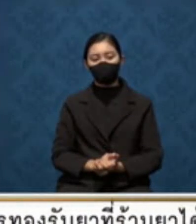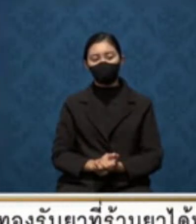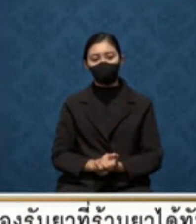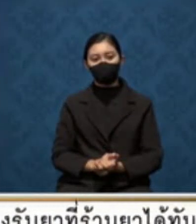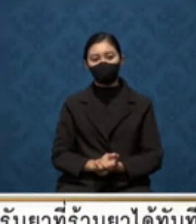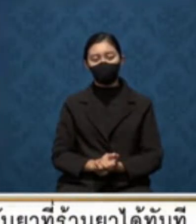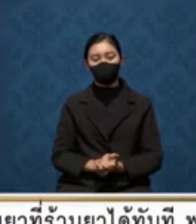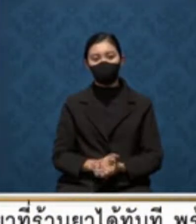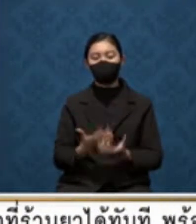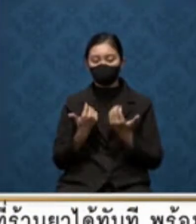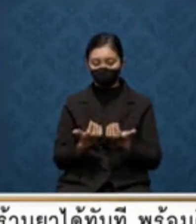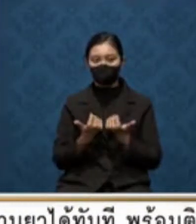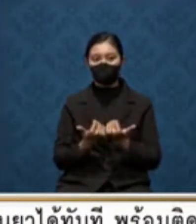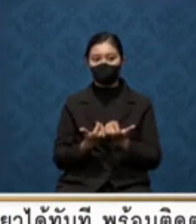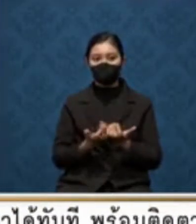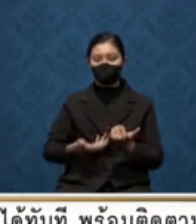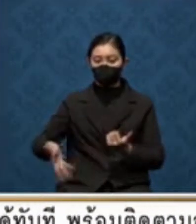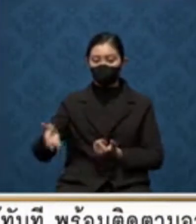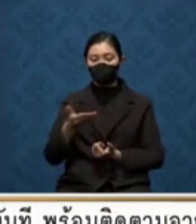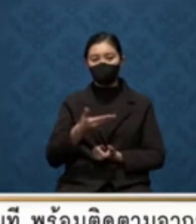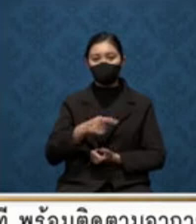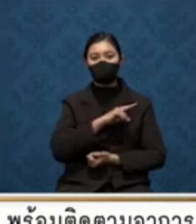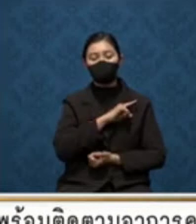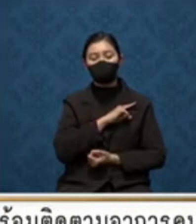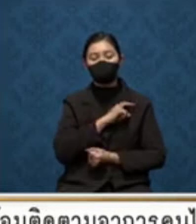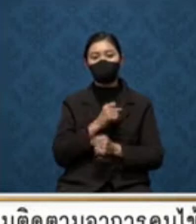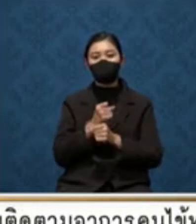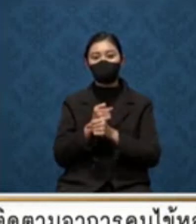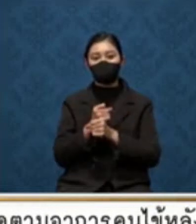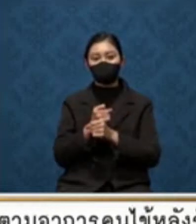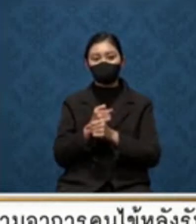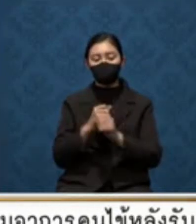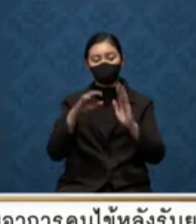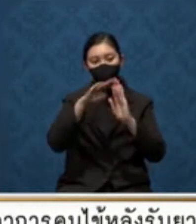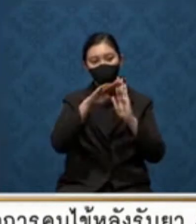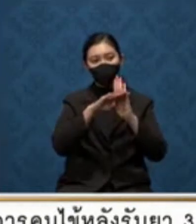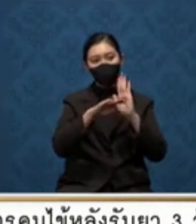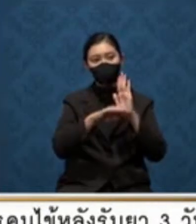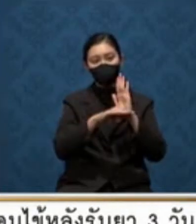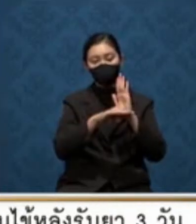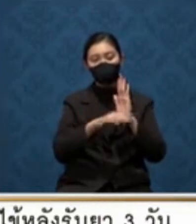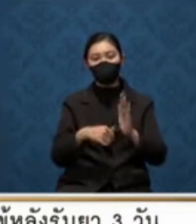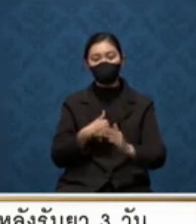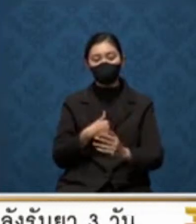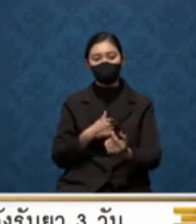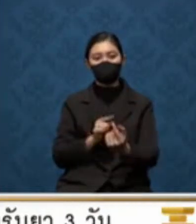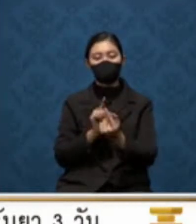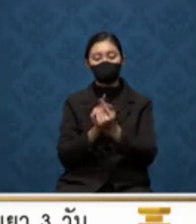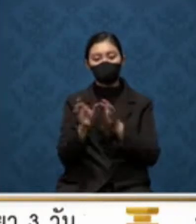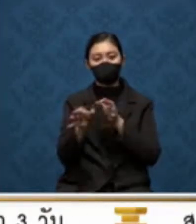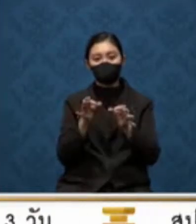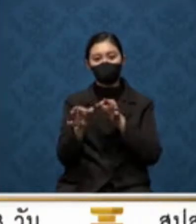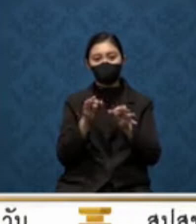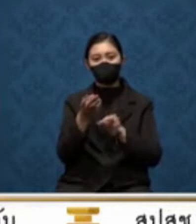สิ่ทเรากำลงธmieกอยู่ ผมต้เรีนต่ธรรมธานในขั้นตอนกระบวนการ ซึผมได้พบมาในชกรมธิการสัเลกน้อยใ